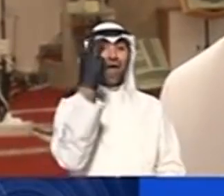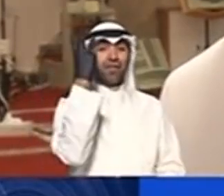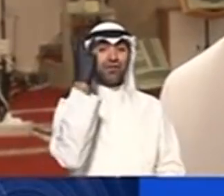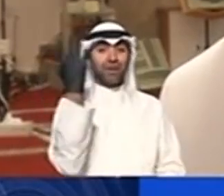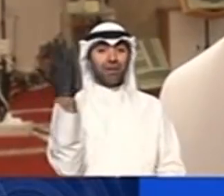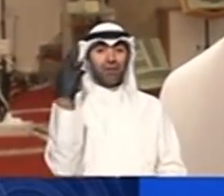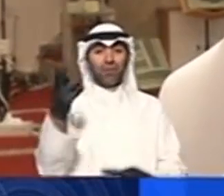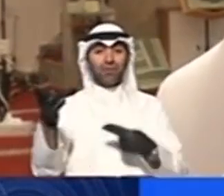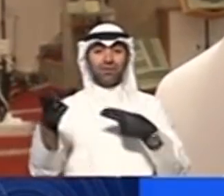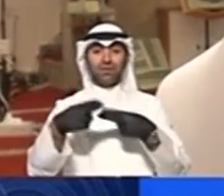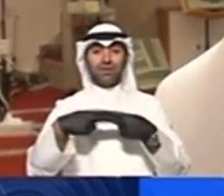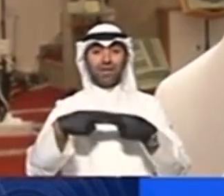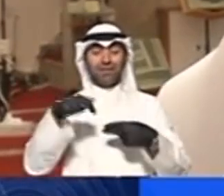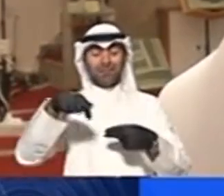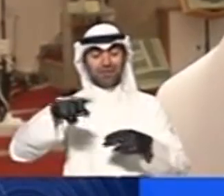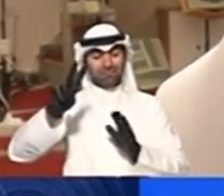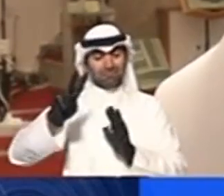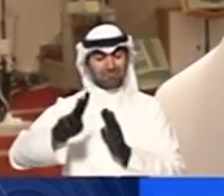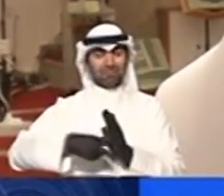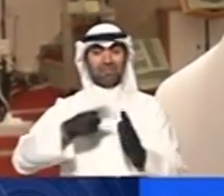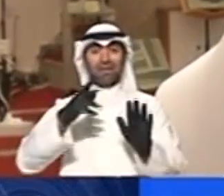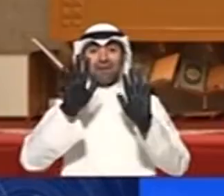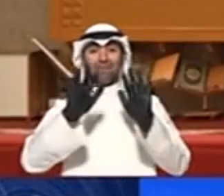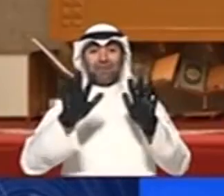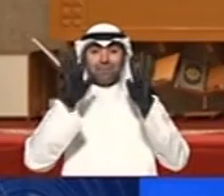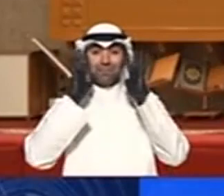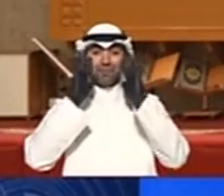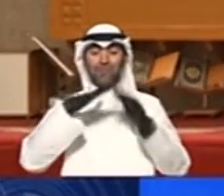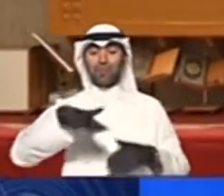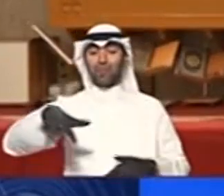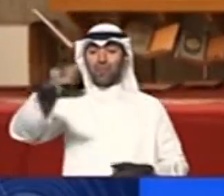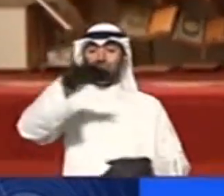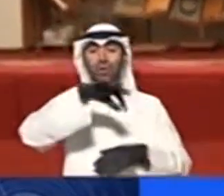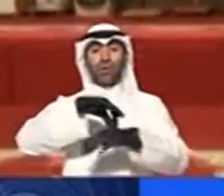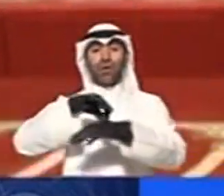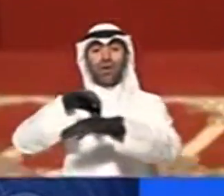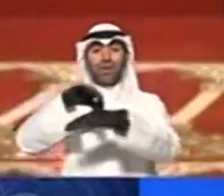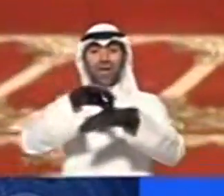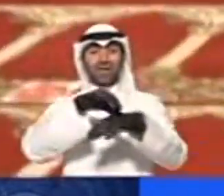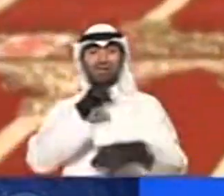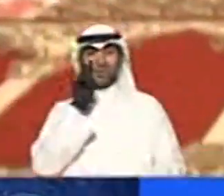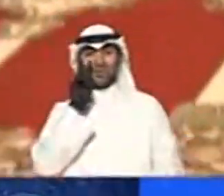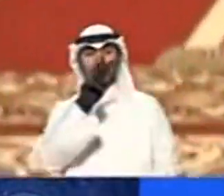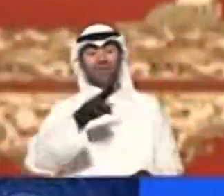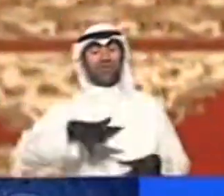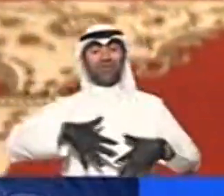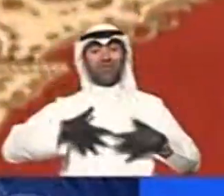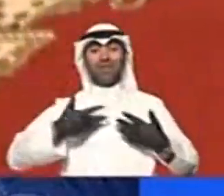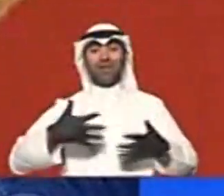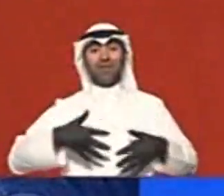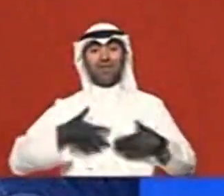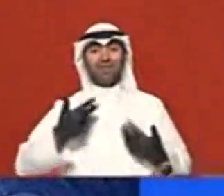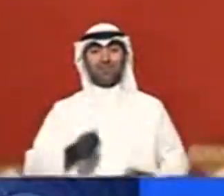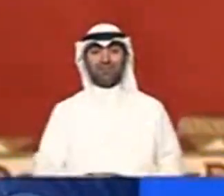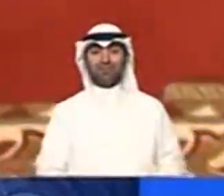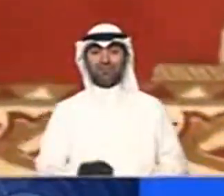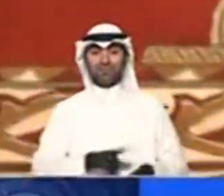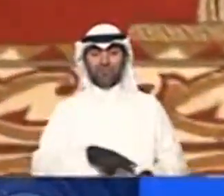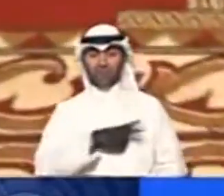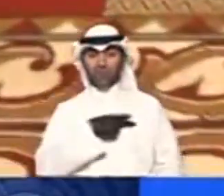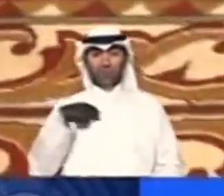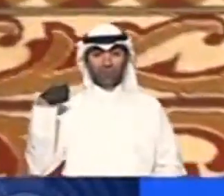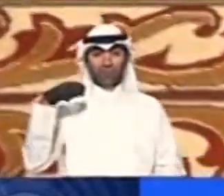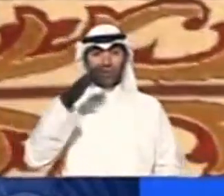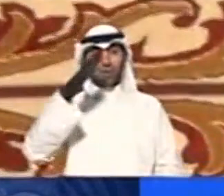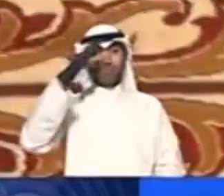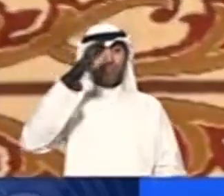إلى المساجد والفرحة عمت الجميع، ملتزمين جدا، وحتى وزارة الأوقاف جزاهم الله خير حاطين بين كل